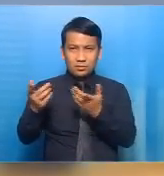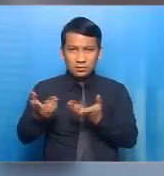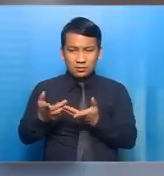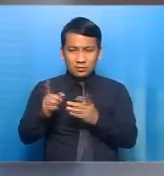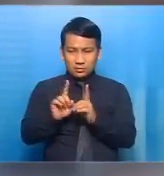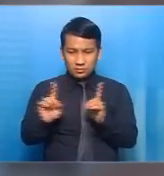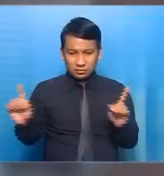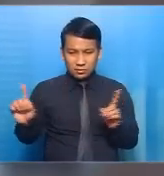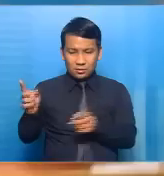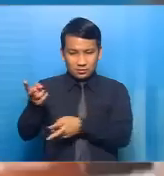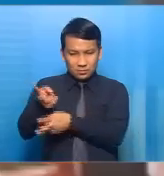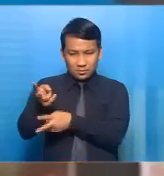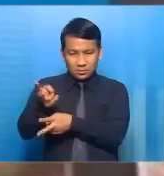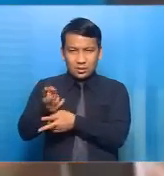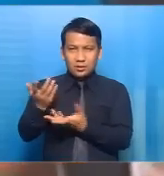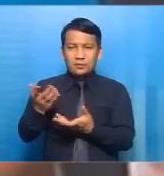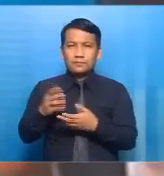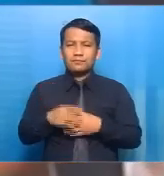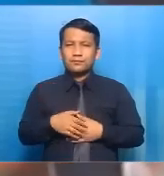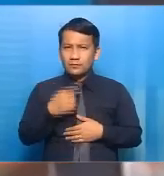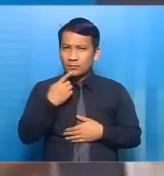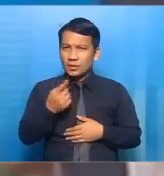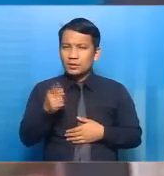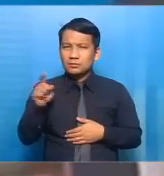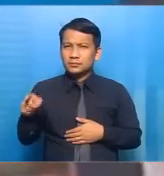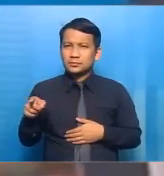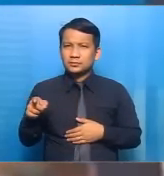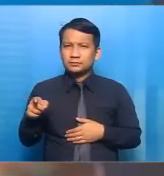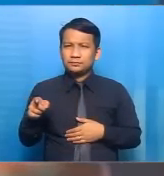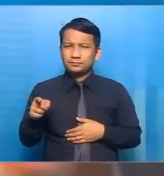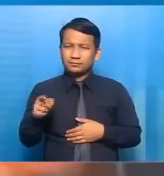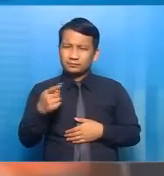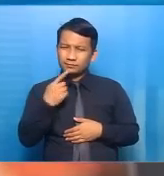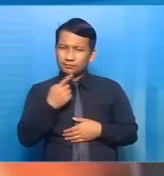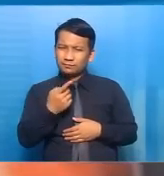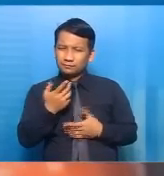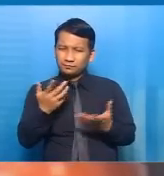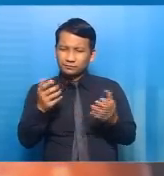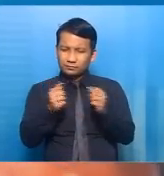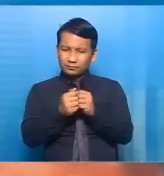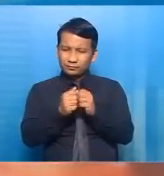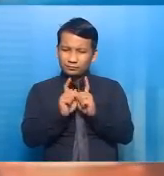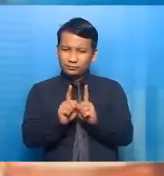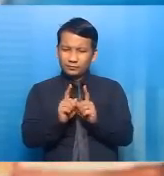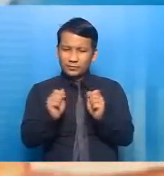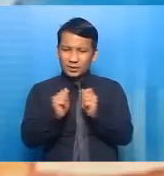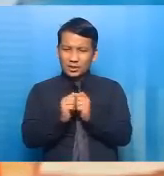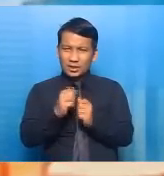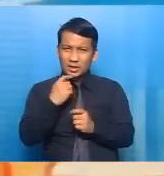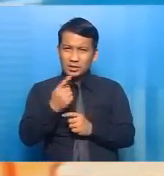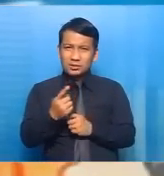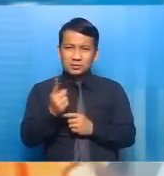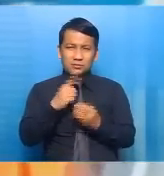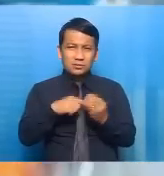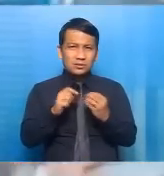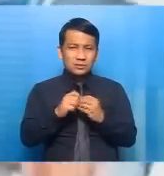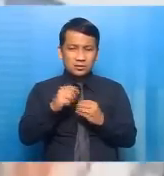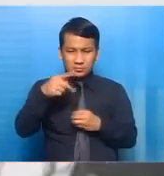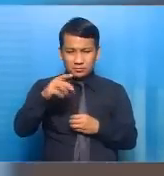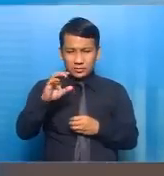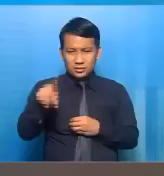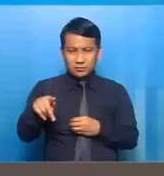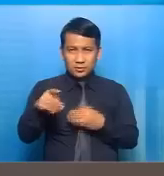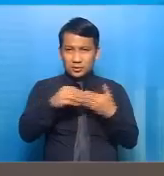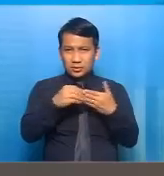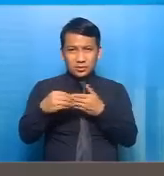nakatitil sa isang hospital. Ang sabi pa ni Colonel, isa sa huling kasama ni Hilario bago mawala ang mismong PCP commander